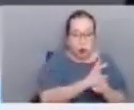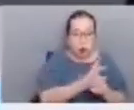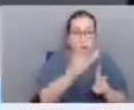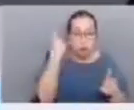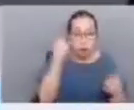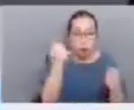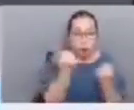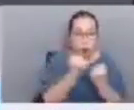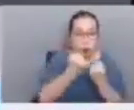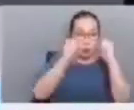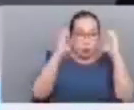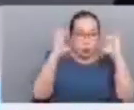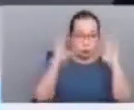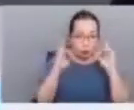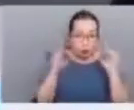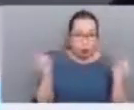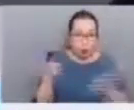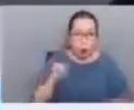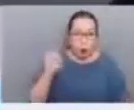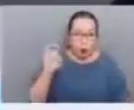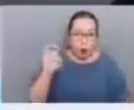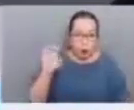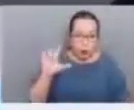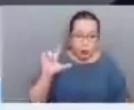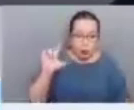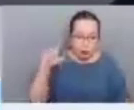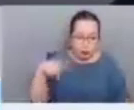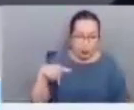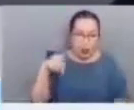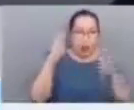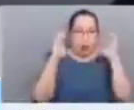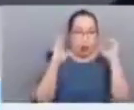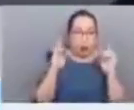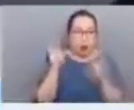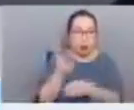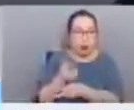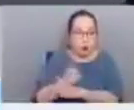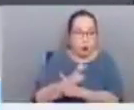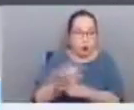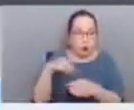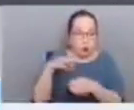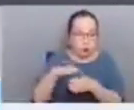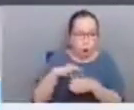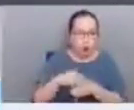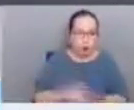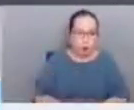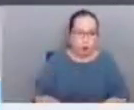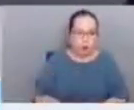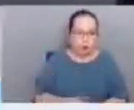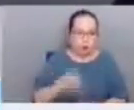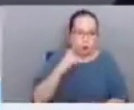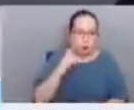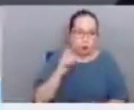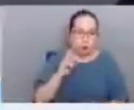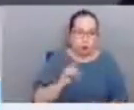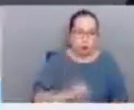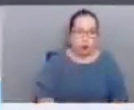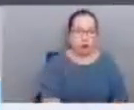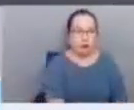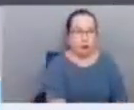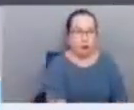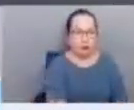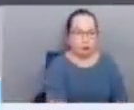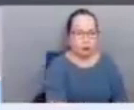10-year loan katapos po for 5 years wala kayo babayaran. Para ho itong study now pay later.